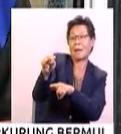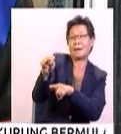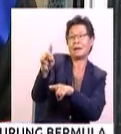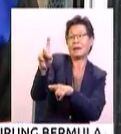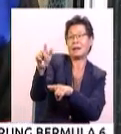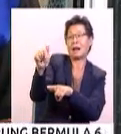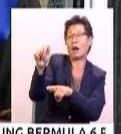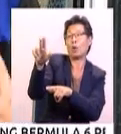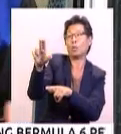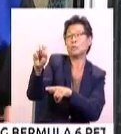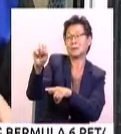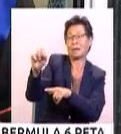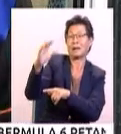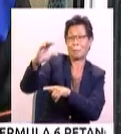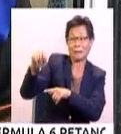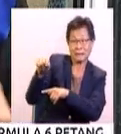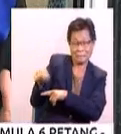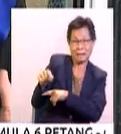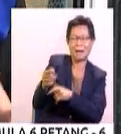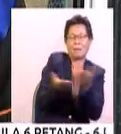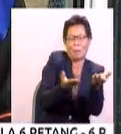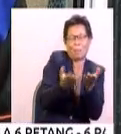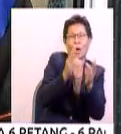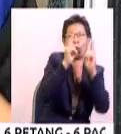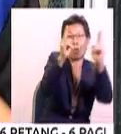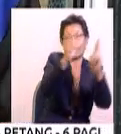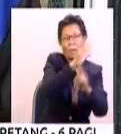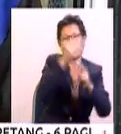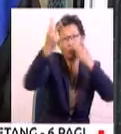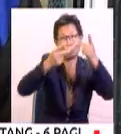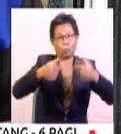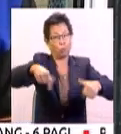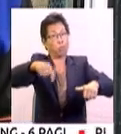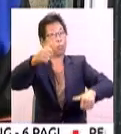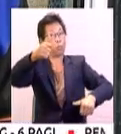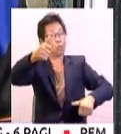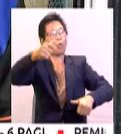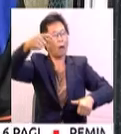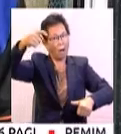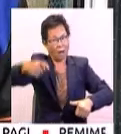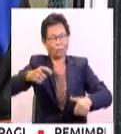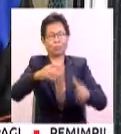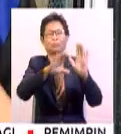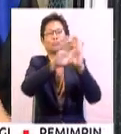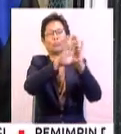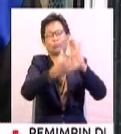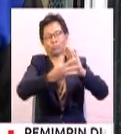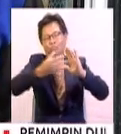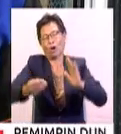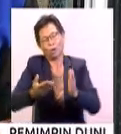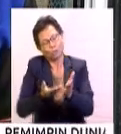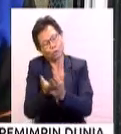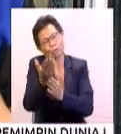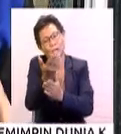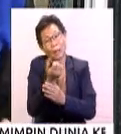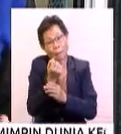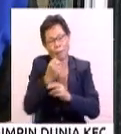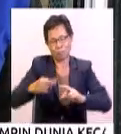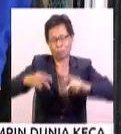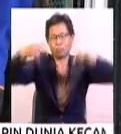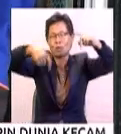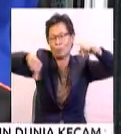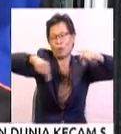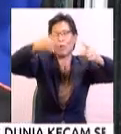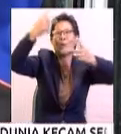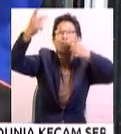Tours ini dalam menyediakan perkhidmatan umrah dan pelancongan yang berkualiti seharusnya dicontohi. Seterusnya dapat meningkatkan mutu